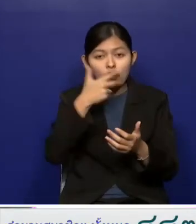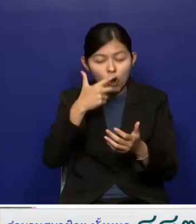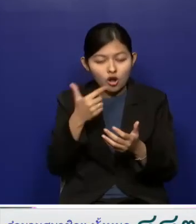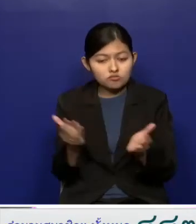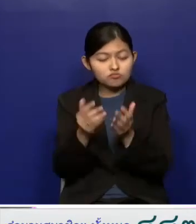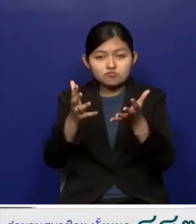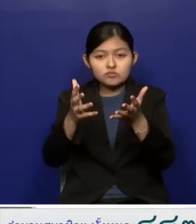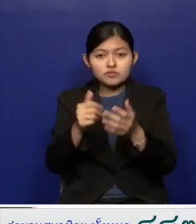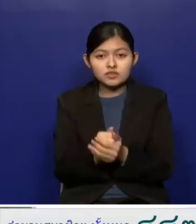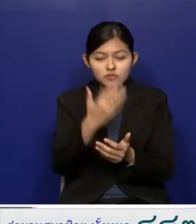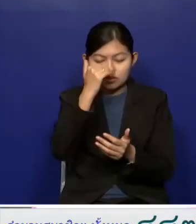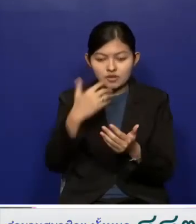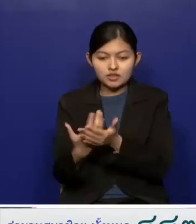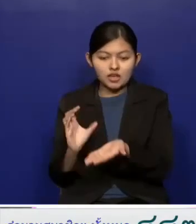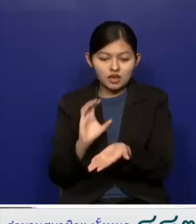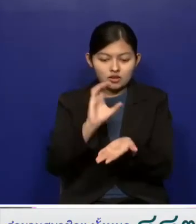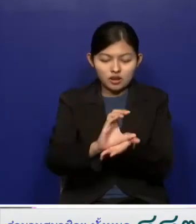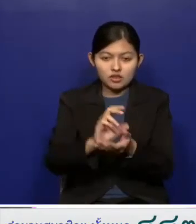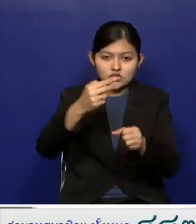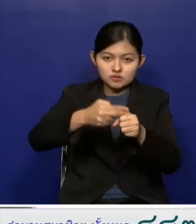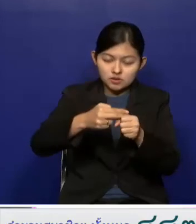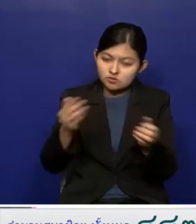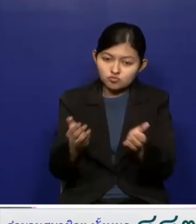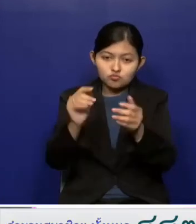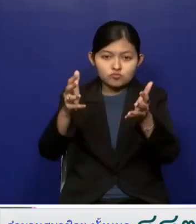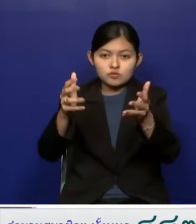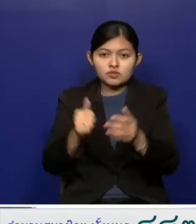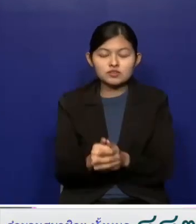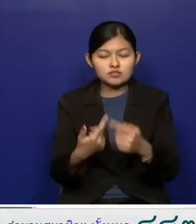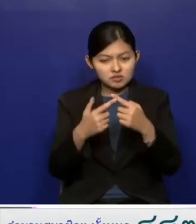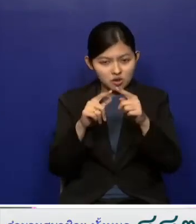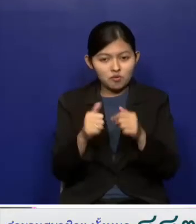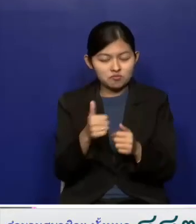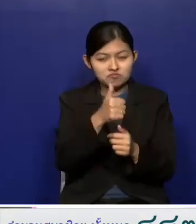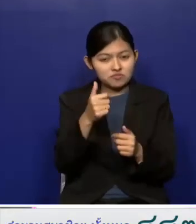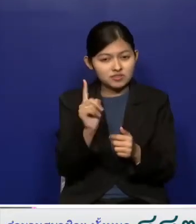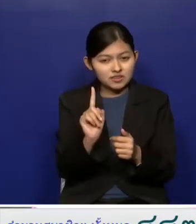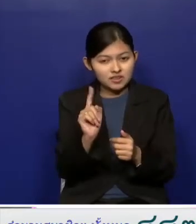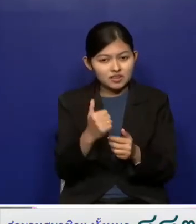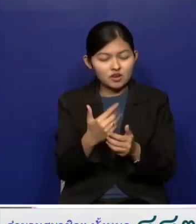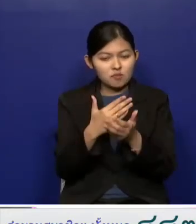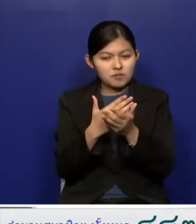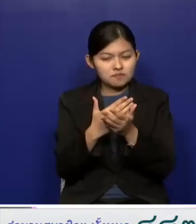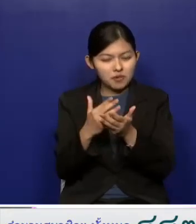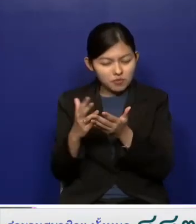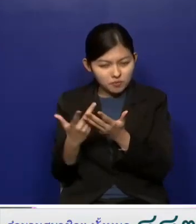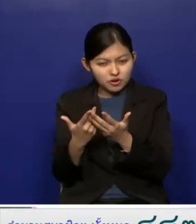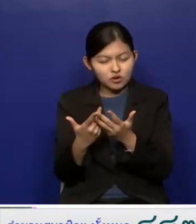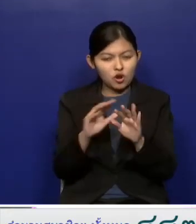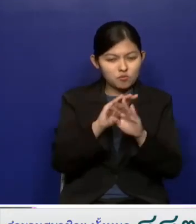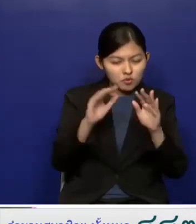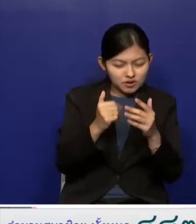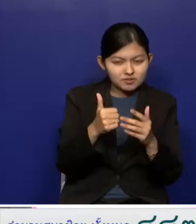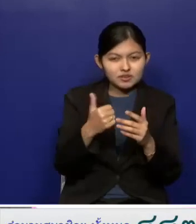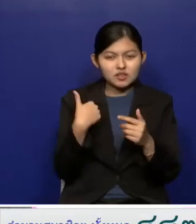ไม่มีการนำเงินกองทุนน้ำมันเชื้อเพลิงไปสนับสนุนซึ่งก็ยังดีที่มีข้อผ่อนปลนอยู่บ้างนะครับแต่ว่าใน